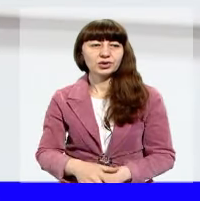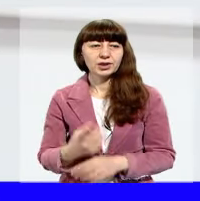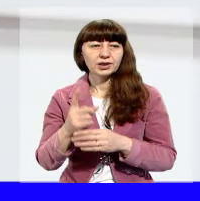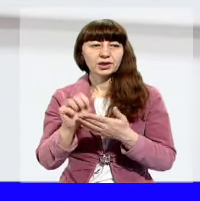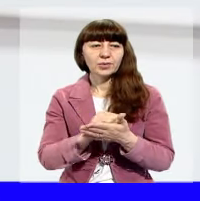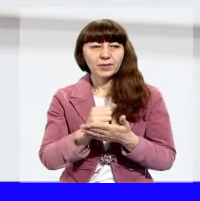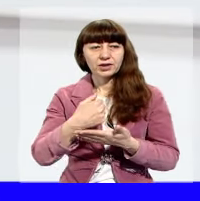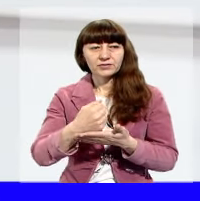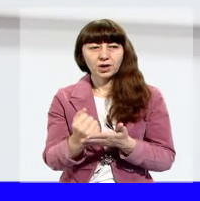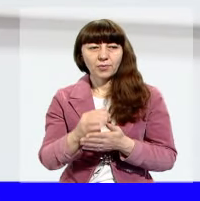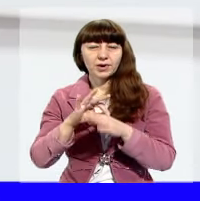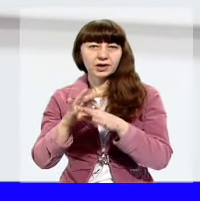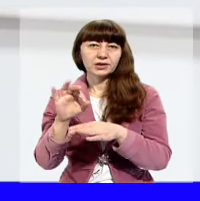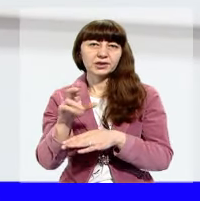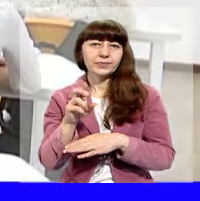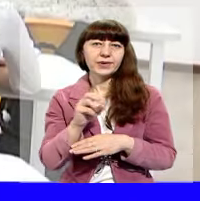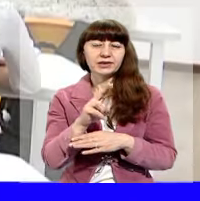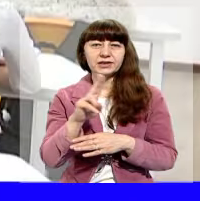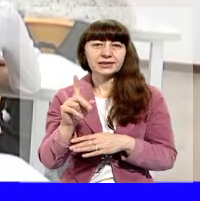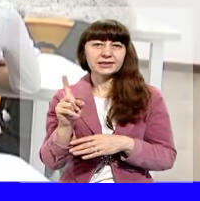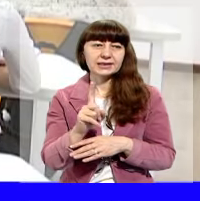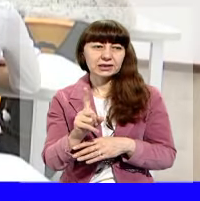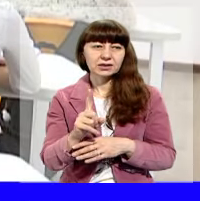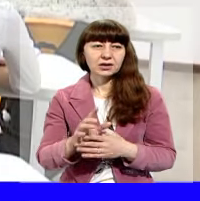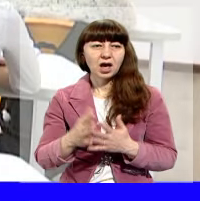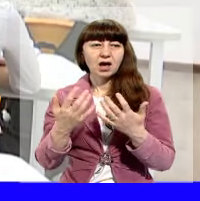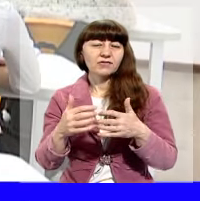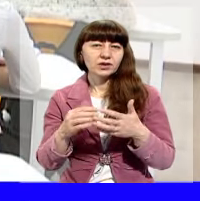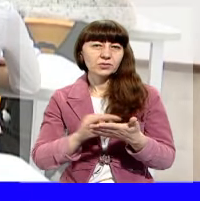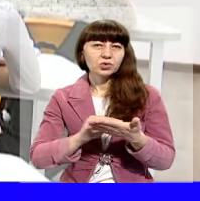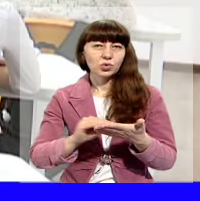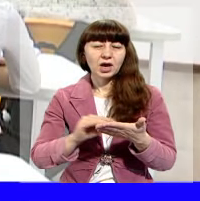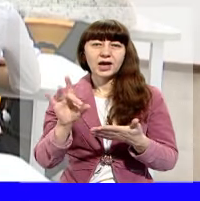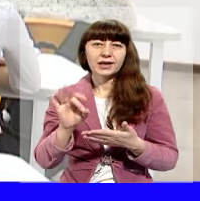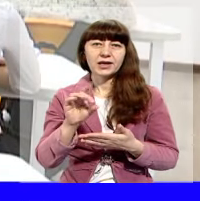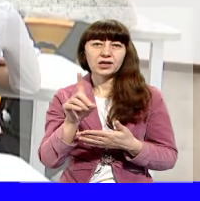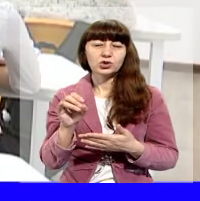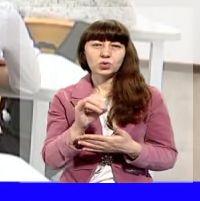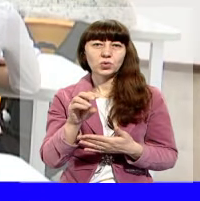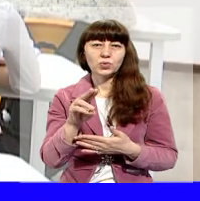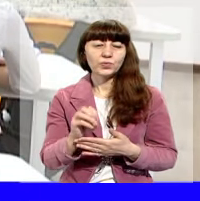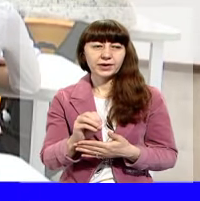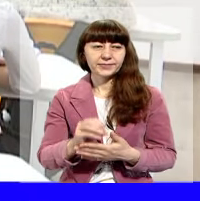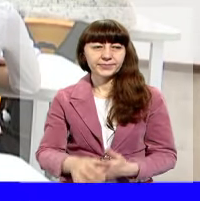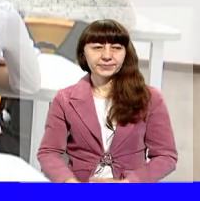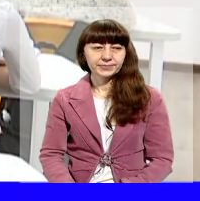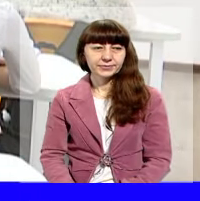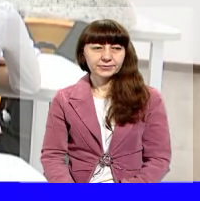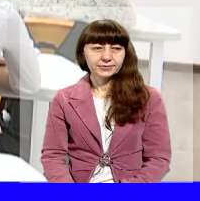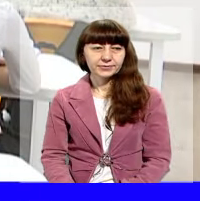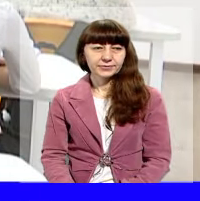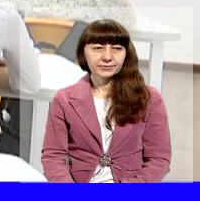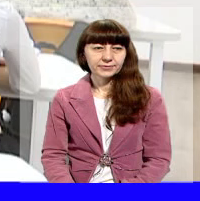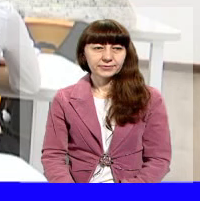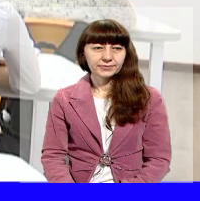болғандай курстан өткеннен растайтын сертификат еңбек.кз жұмысқа орналастыру порталында алынған барлық дағдыларды көрсете